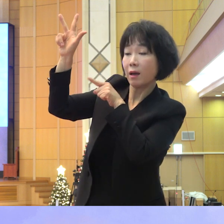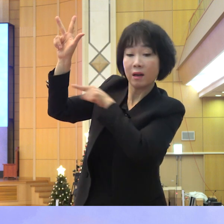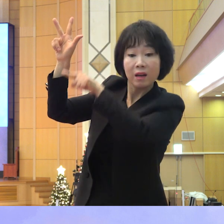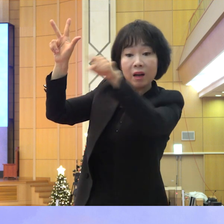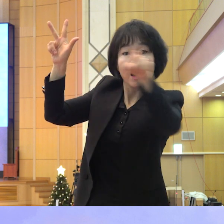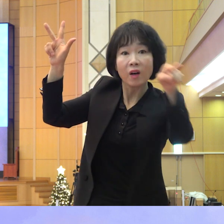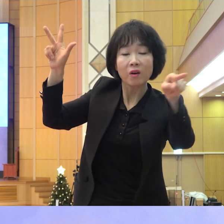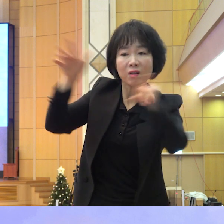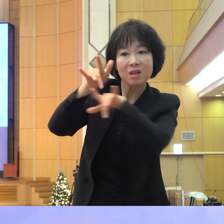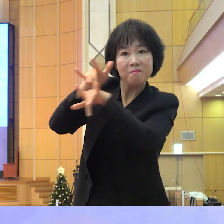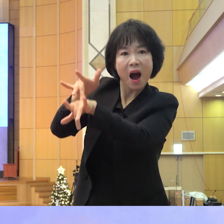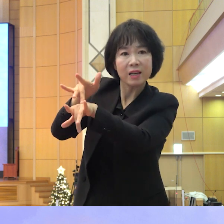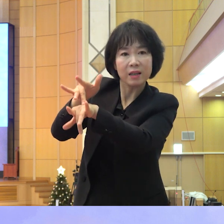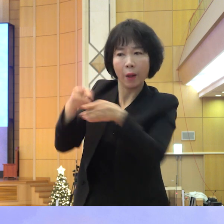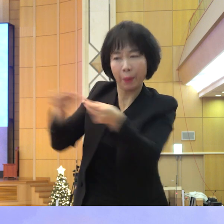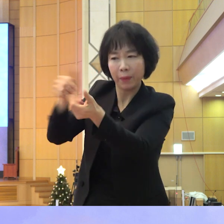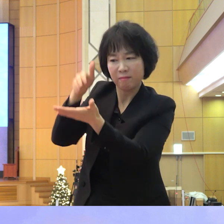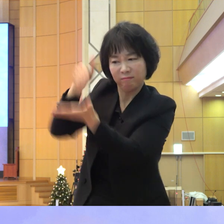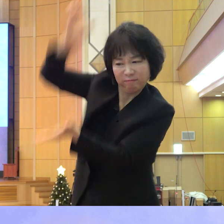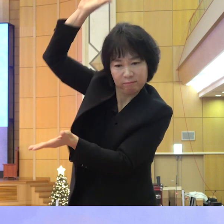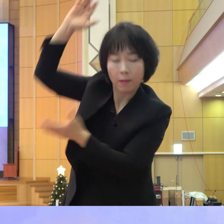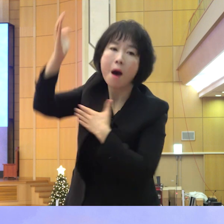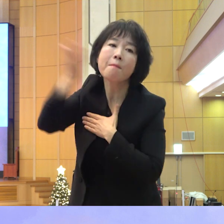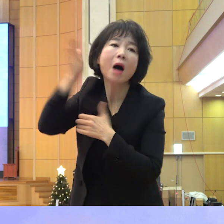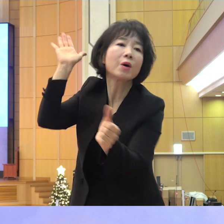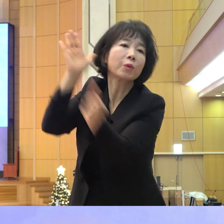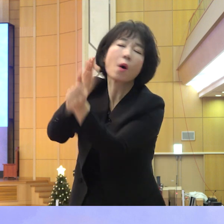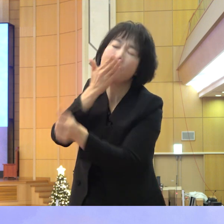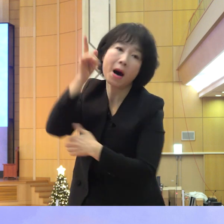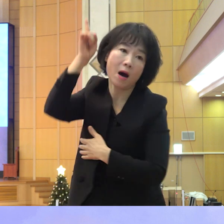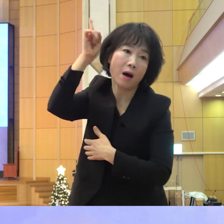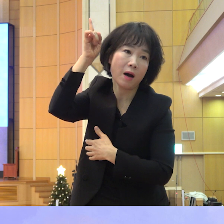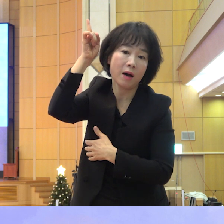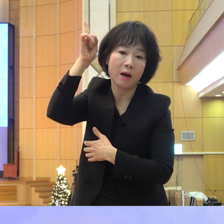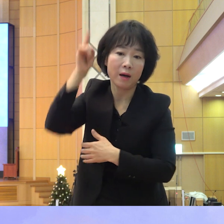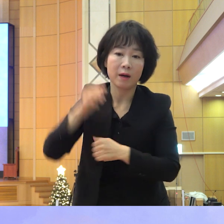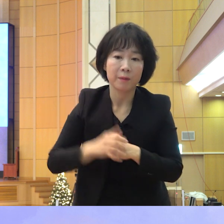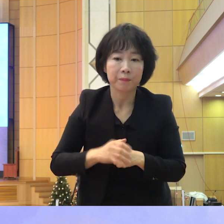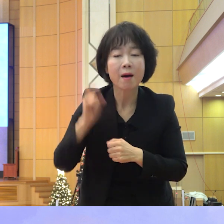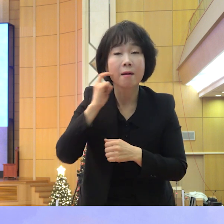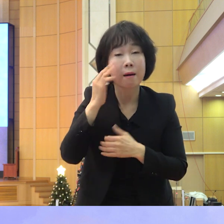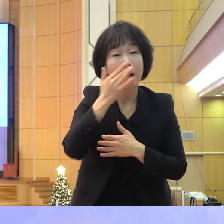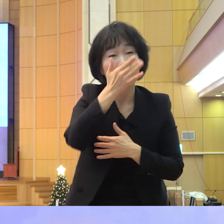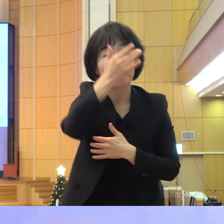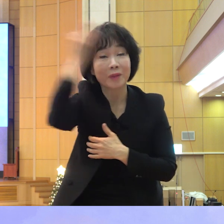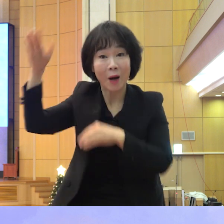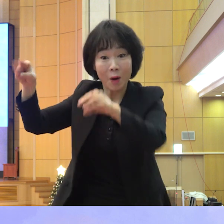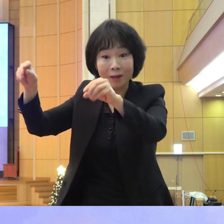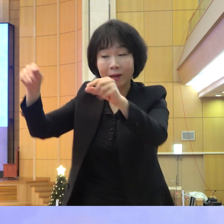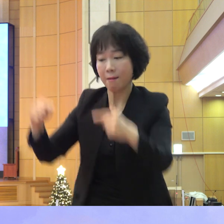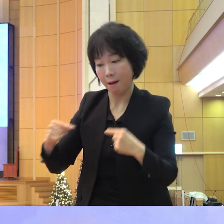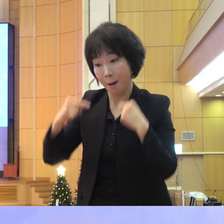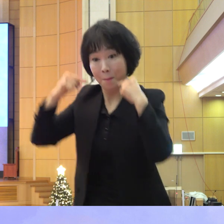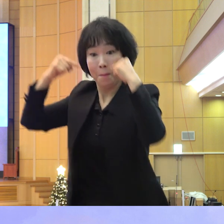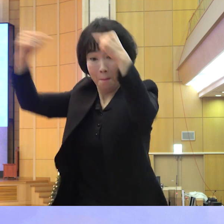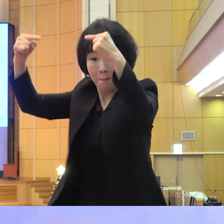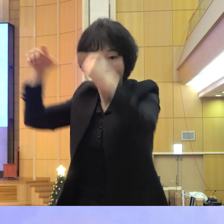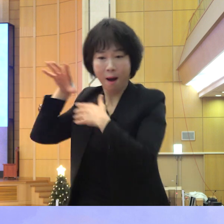내 대적을 몰수히 내 앞에서 쫓아내시라 하신 아름다운 땅에